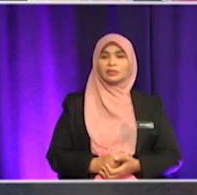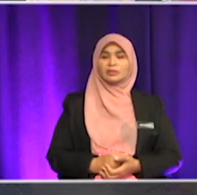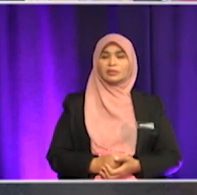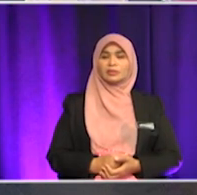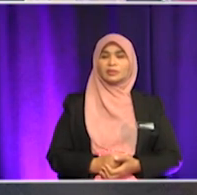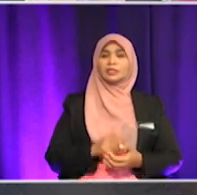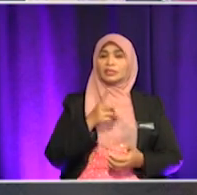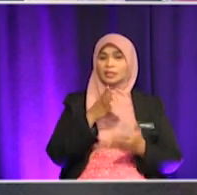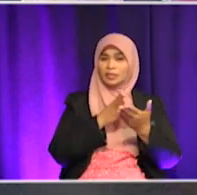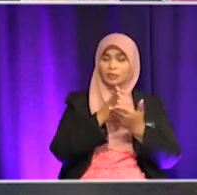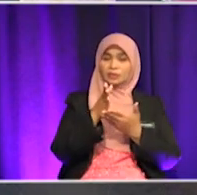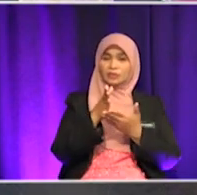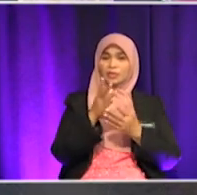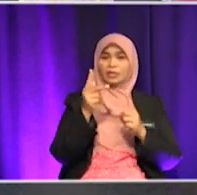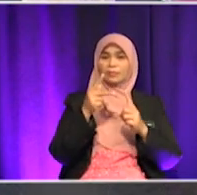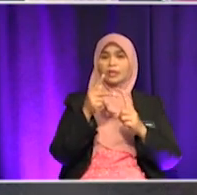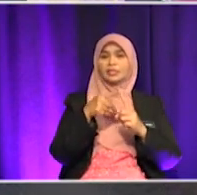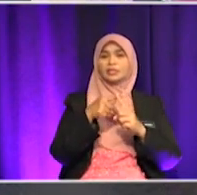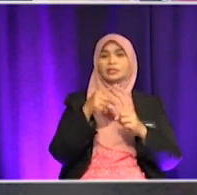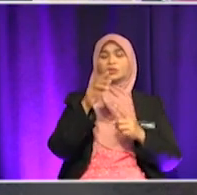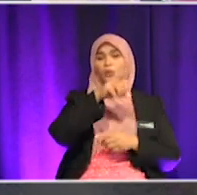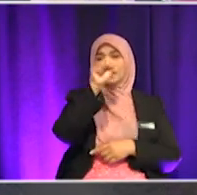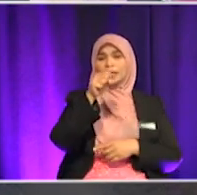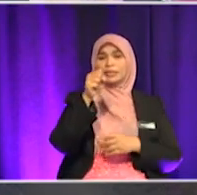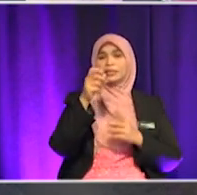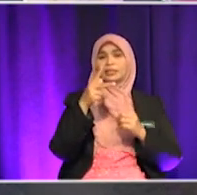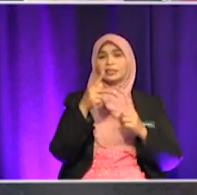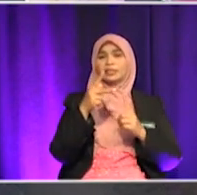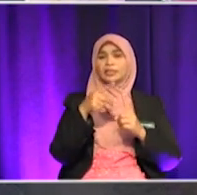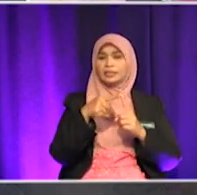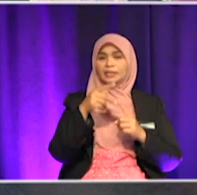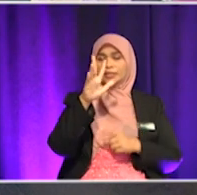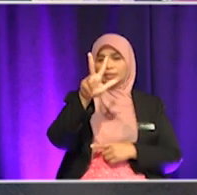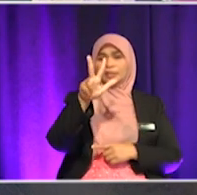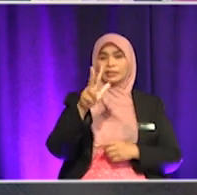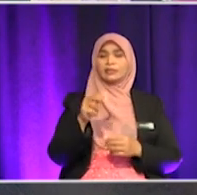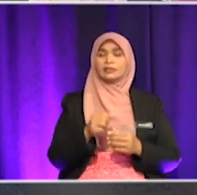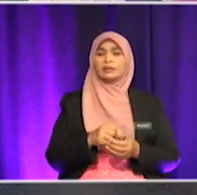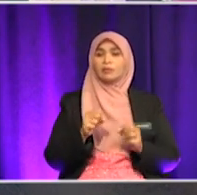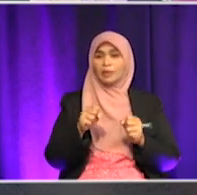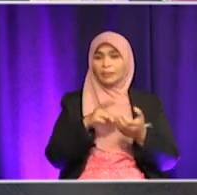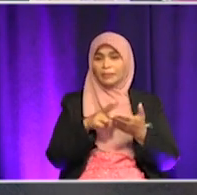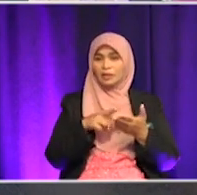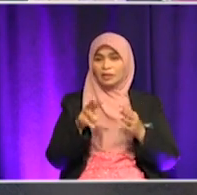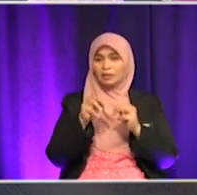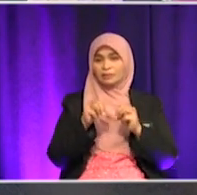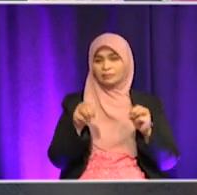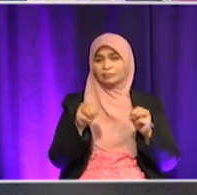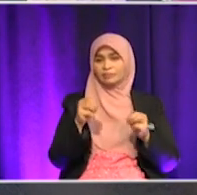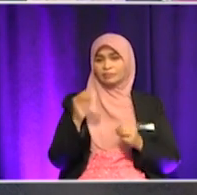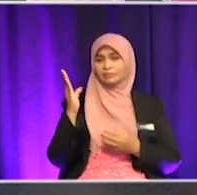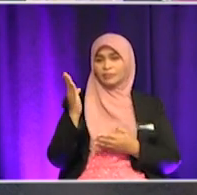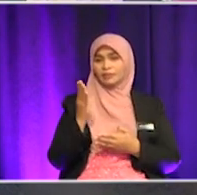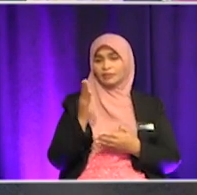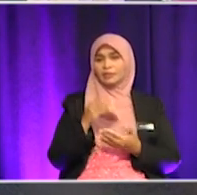Okey, kita teruskan kepada soalan yang ketiga. Silakan. Okey, boleh baca murid-murid sekalian. Okey, kita ada